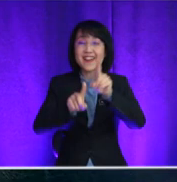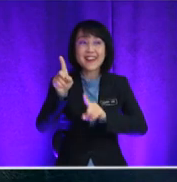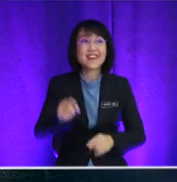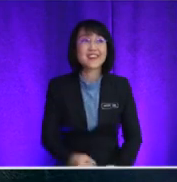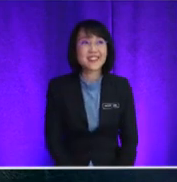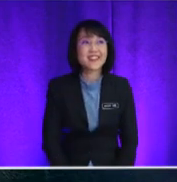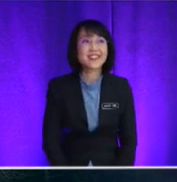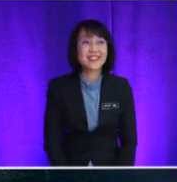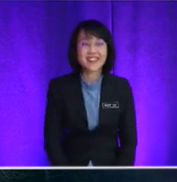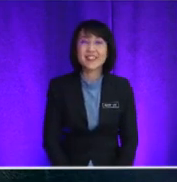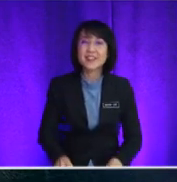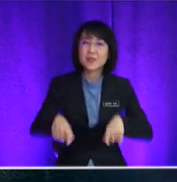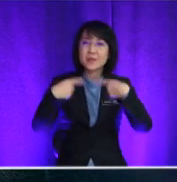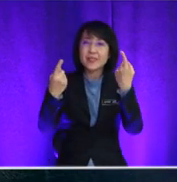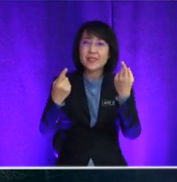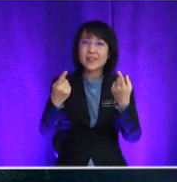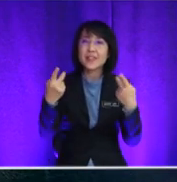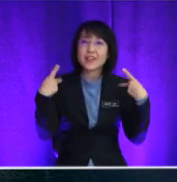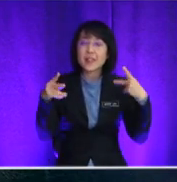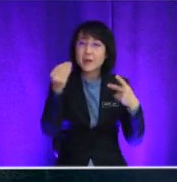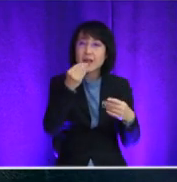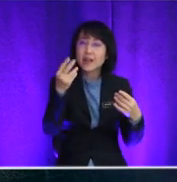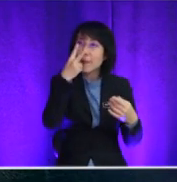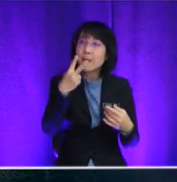bintang 4 bintang 3 bintang